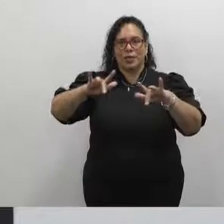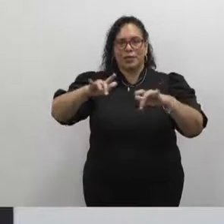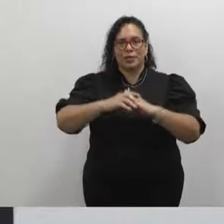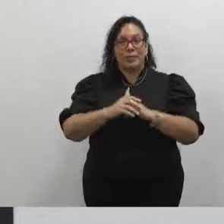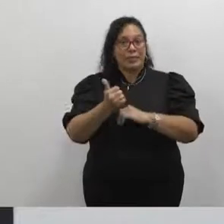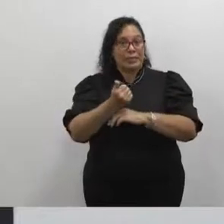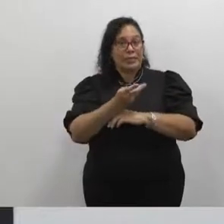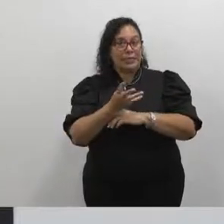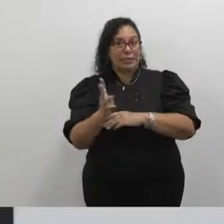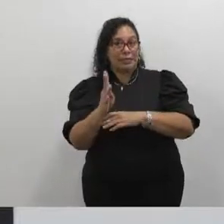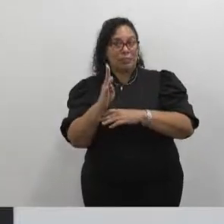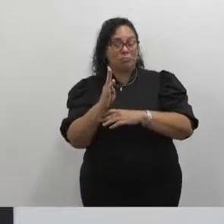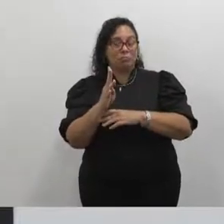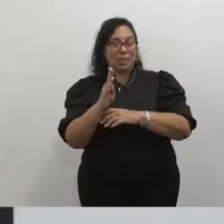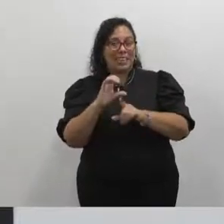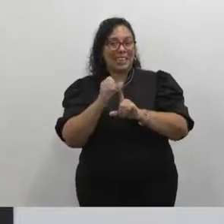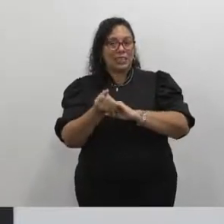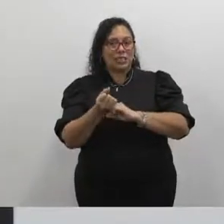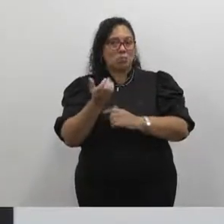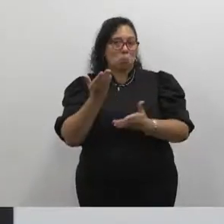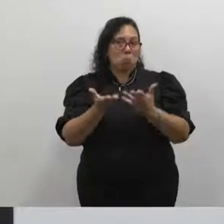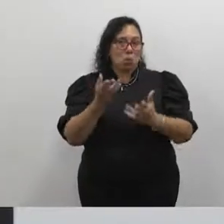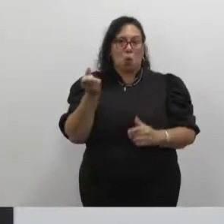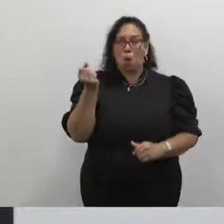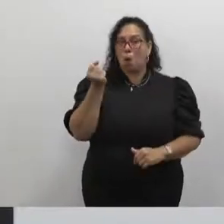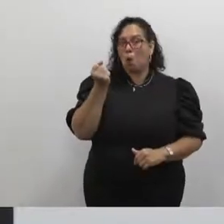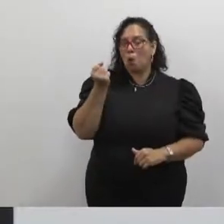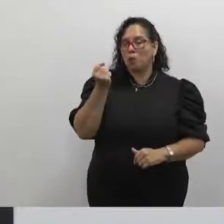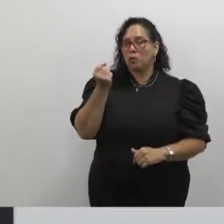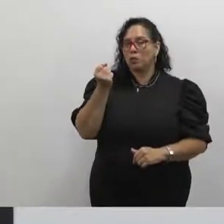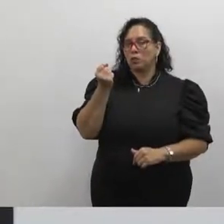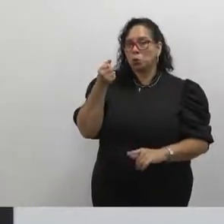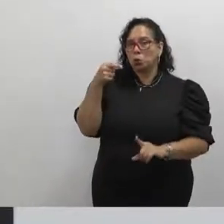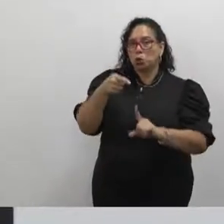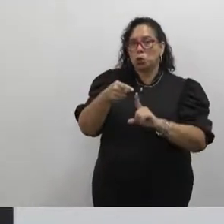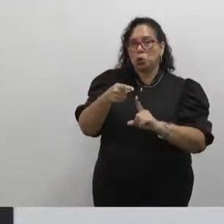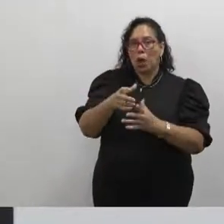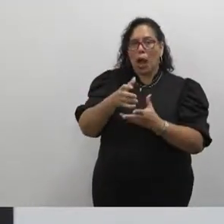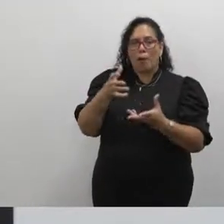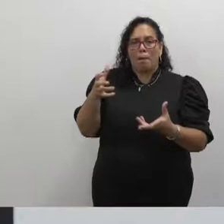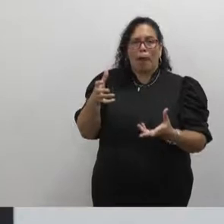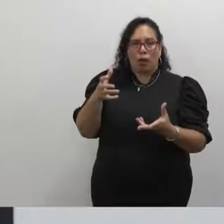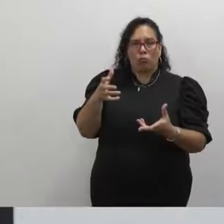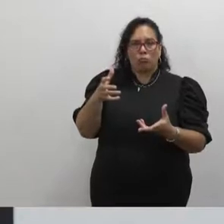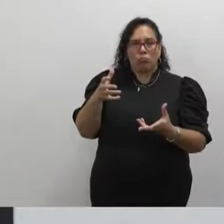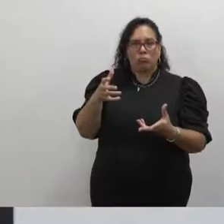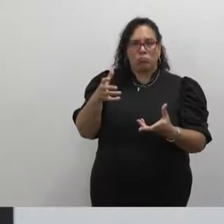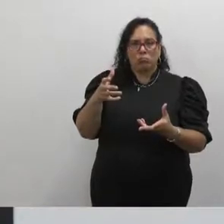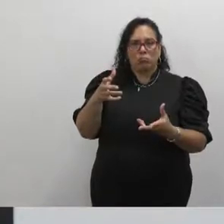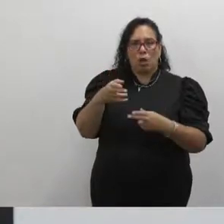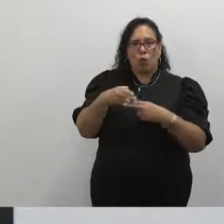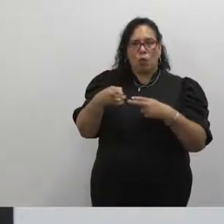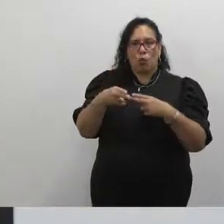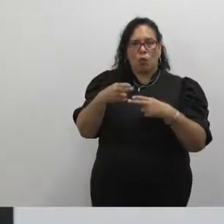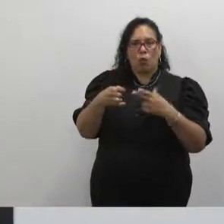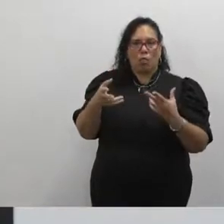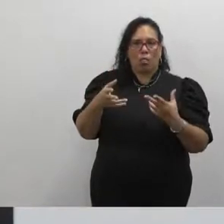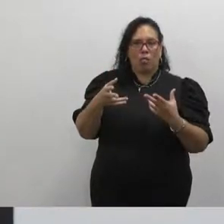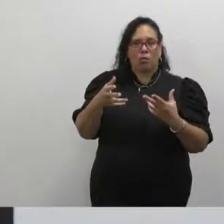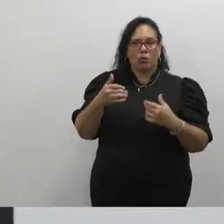cho lập hiệp á na kia cho lập hiệp cái gì tầm bậy tục tầm bậy cầm ai miên những ai thực